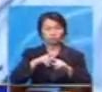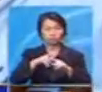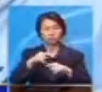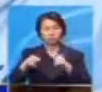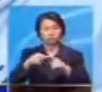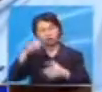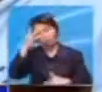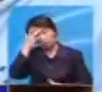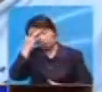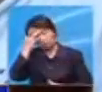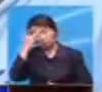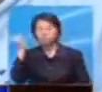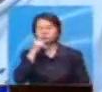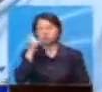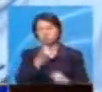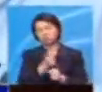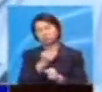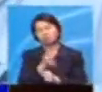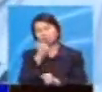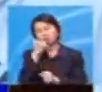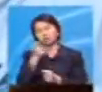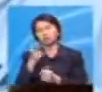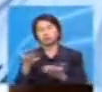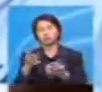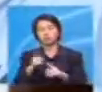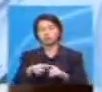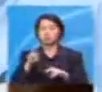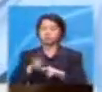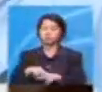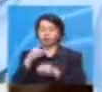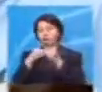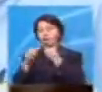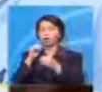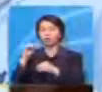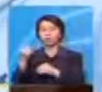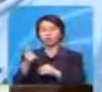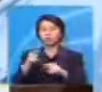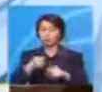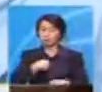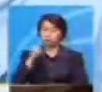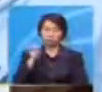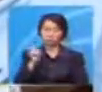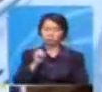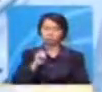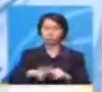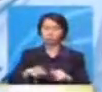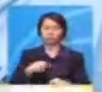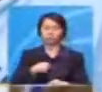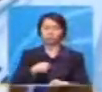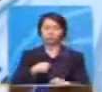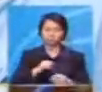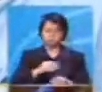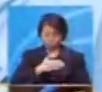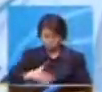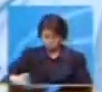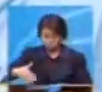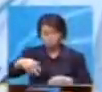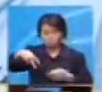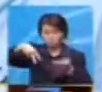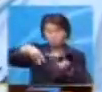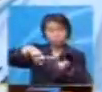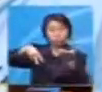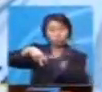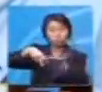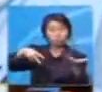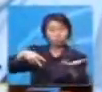bila sakit macam ni dia tak mahu buat apa dah dia duduk nak makan saja saya tak boleh walaupun saya duduk di